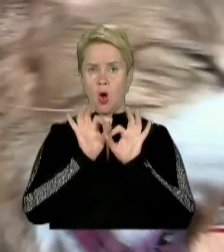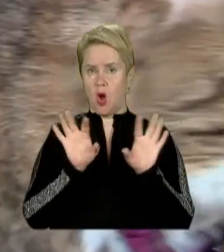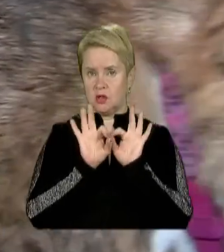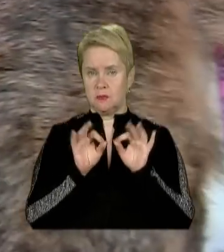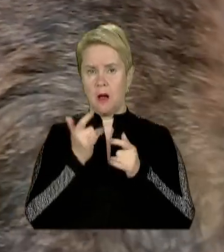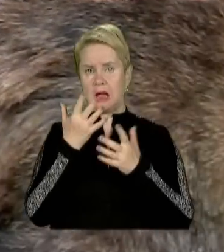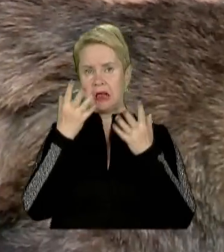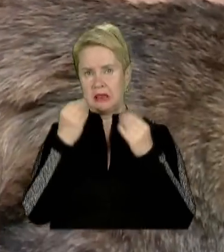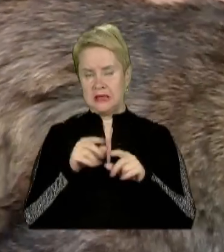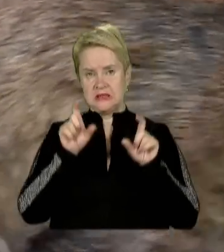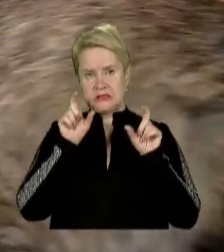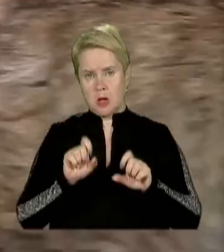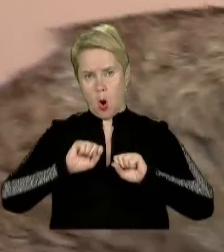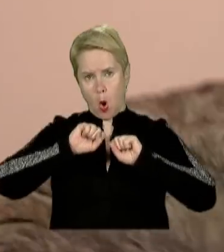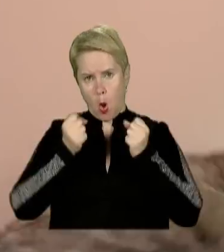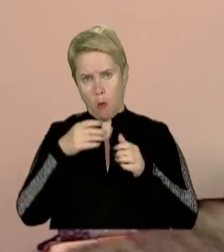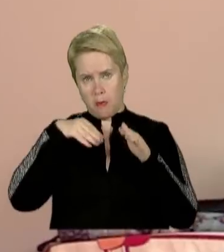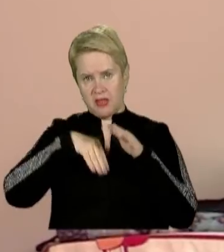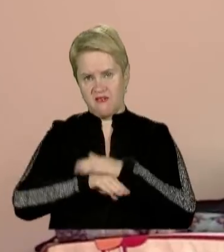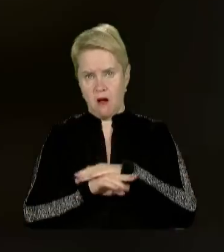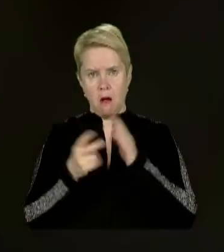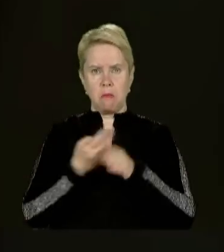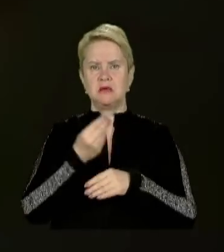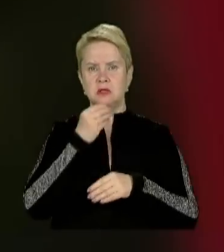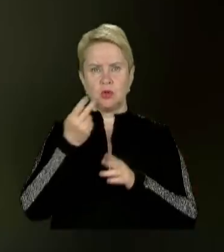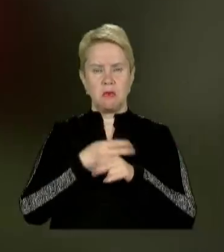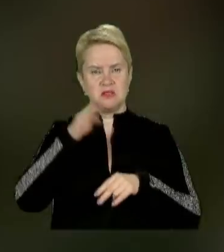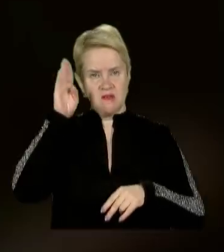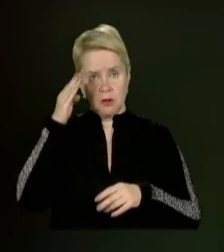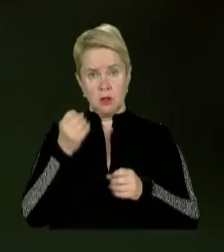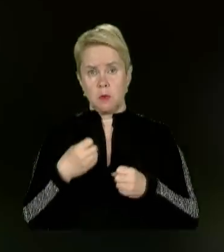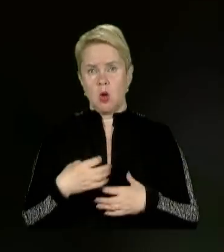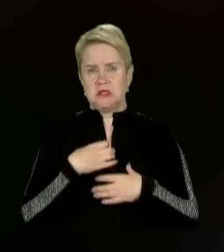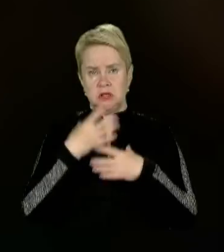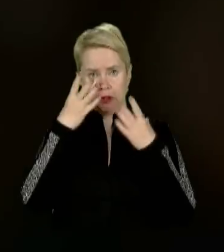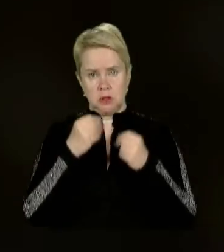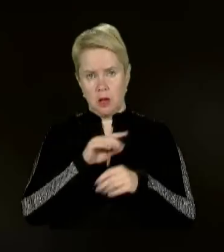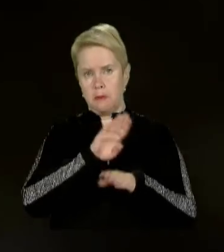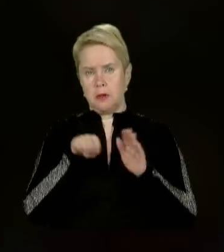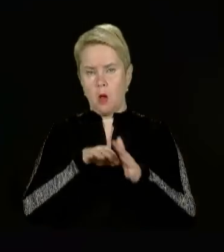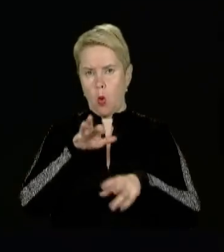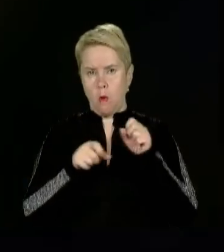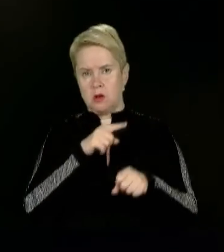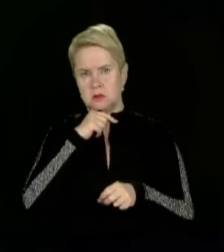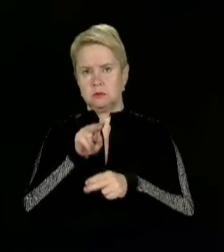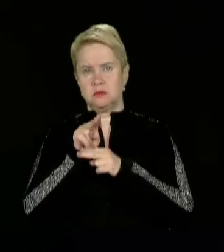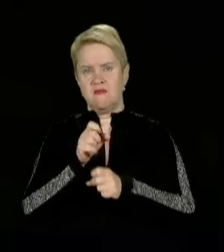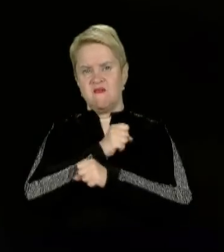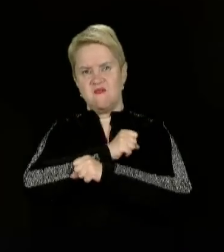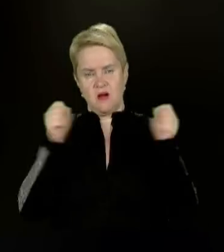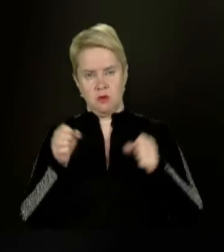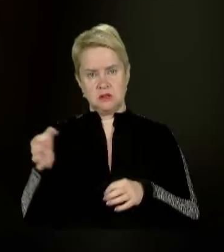по кілька днів сиділи у холодних підвалах без їжі та води. Про страшні дні під окупацією та постійні